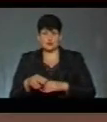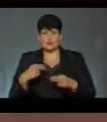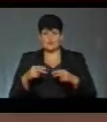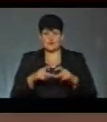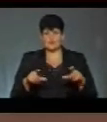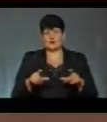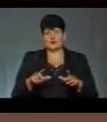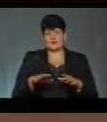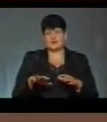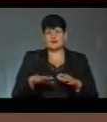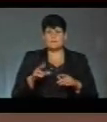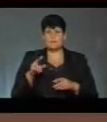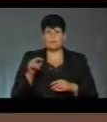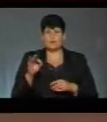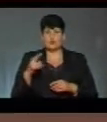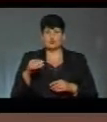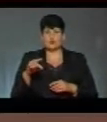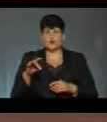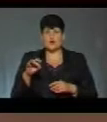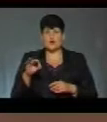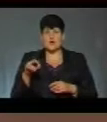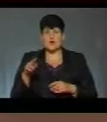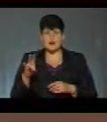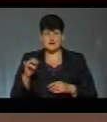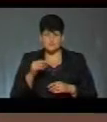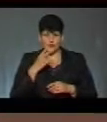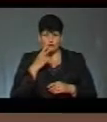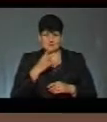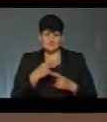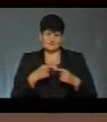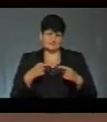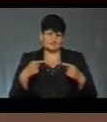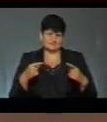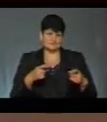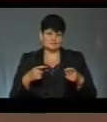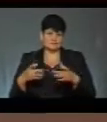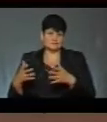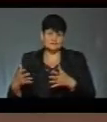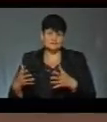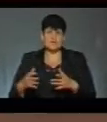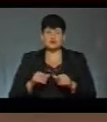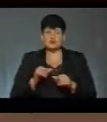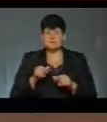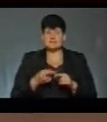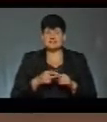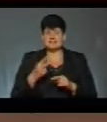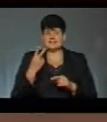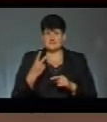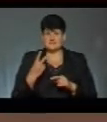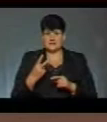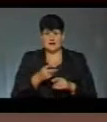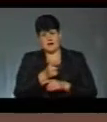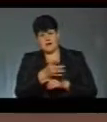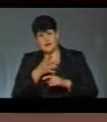центру «Подоляни» армійці представили елементи військового спорядження, яким користуються під час виконання бойових завдань. Зокрема, це 2 10-тонні